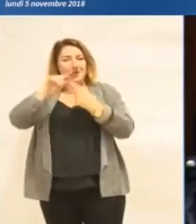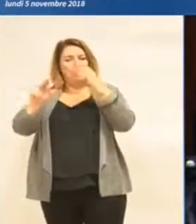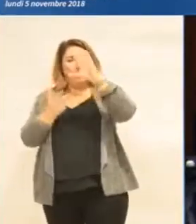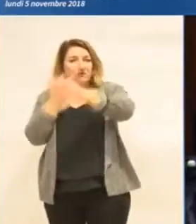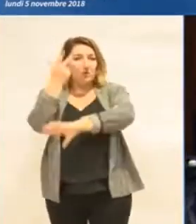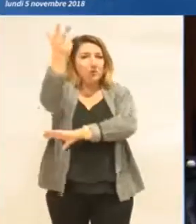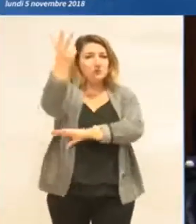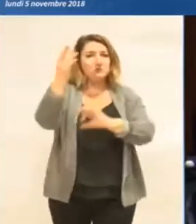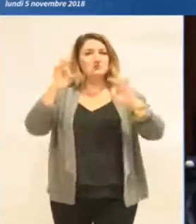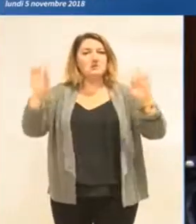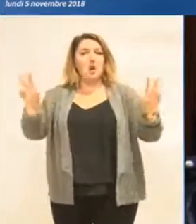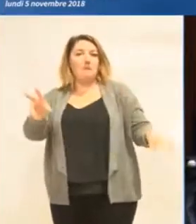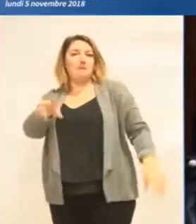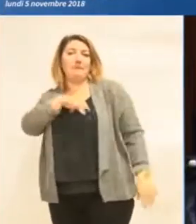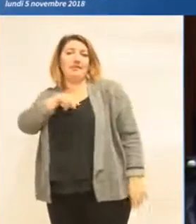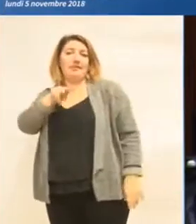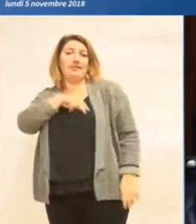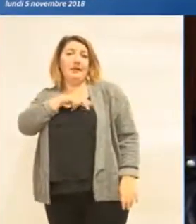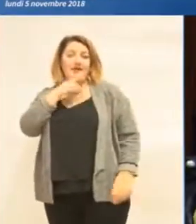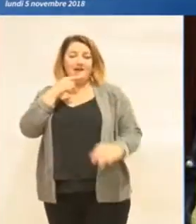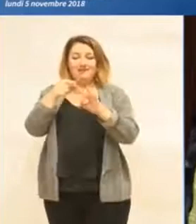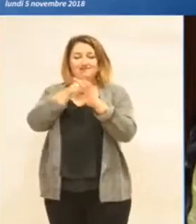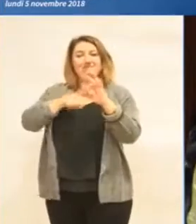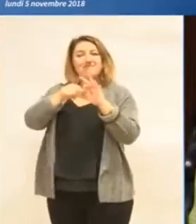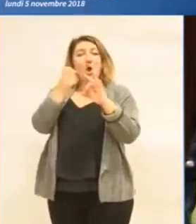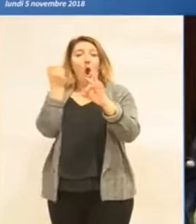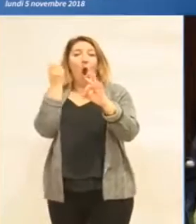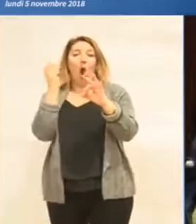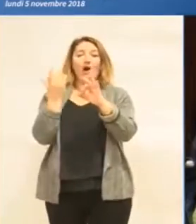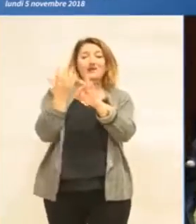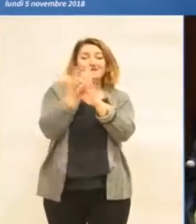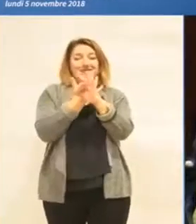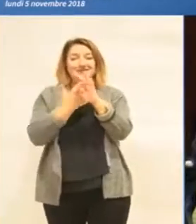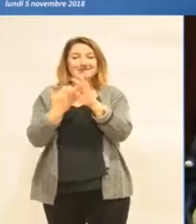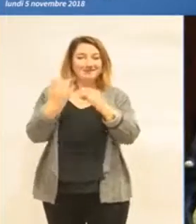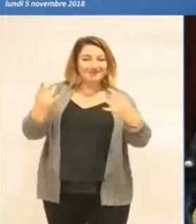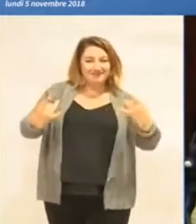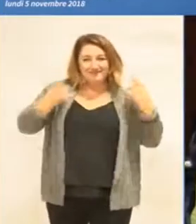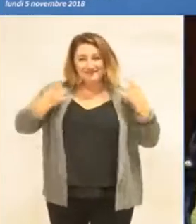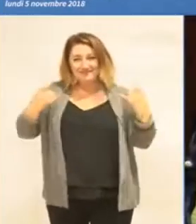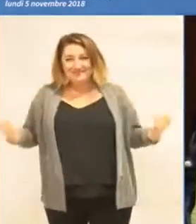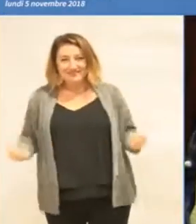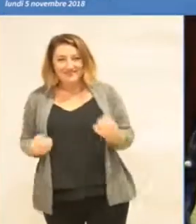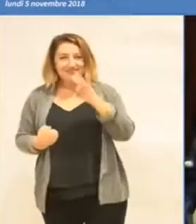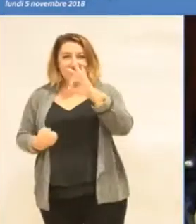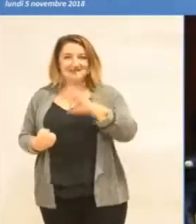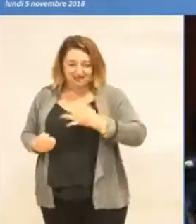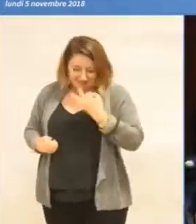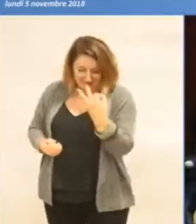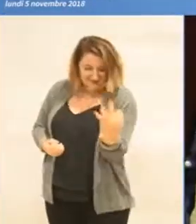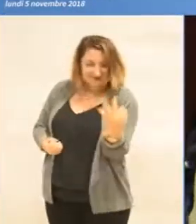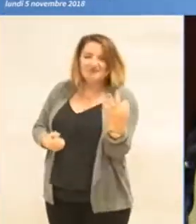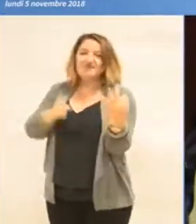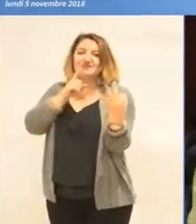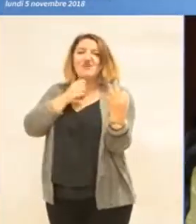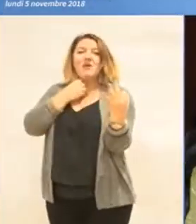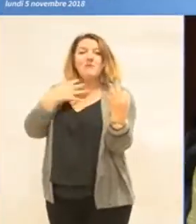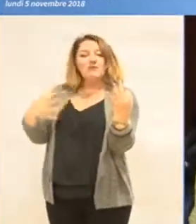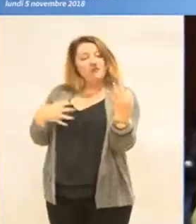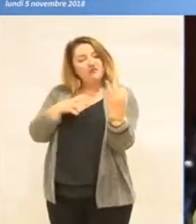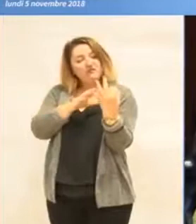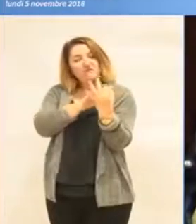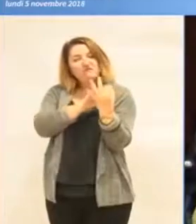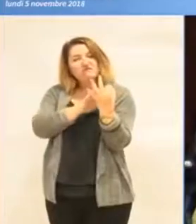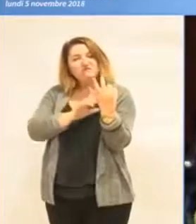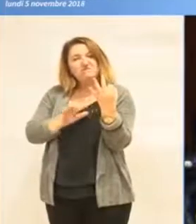peu comme une médaille. Côté pile tout en or, bling bling, pour les annonces et la com. Côté face en fer blanc, un peu rouillé sur